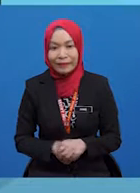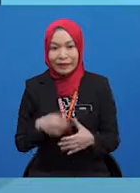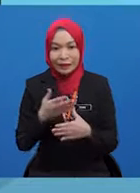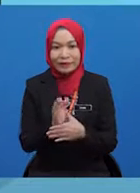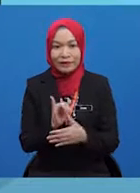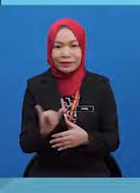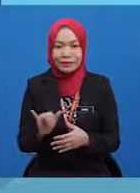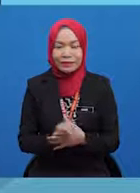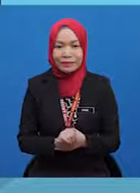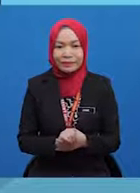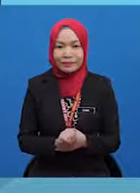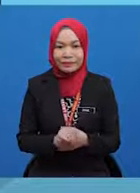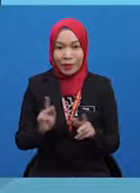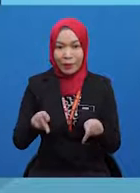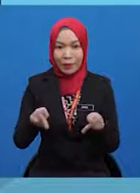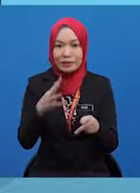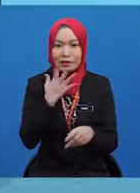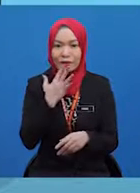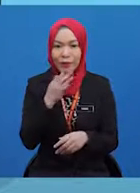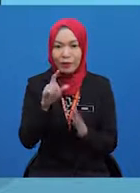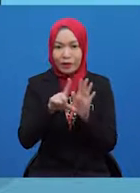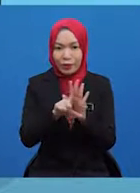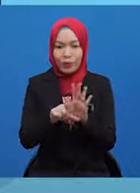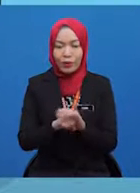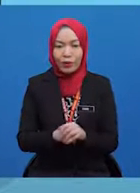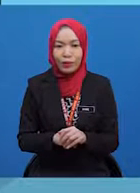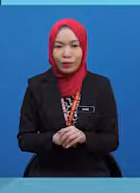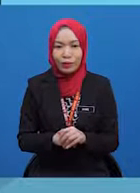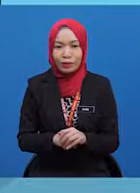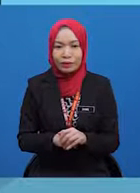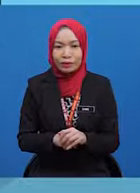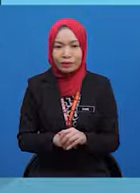Seterusnya, proses mewarna logo.